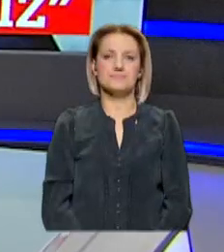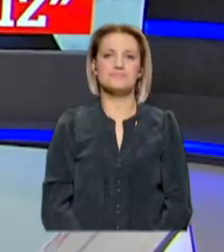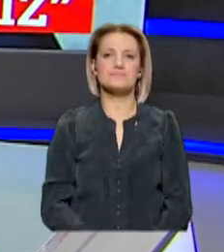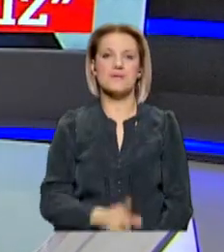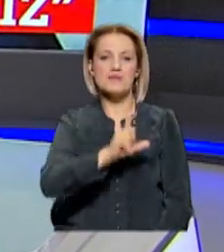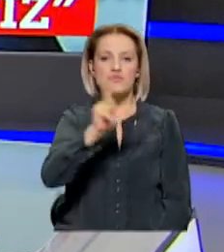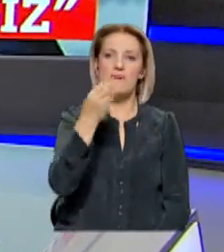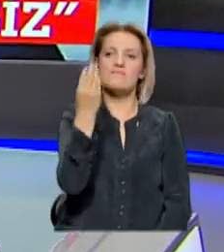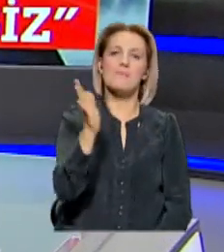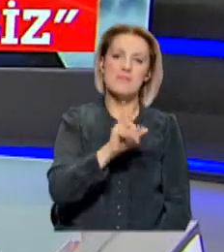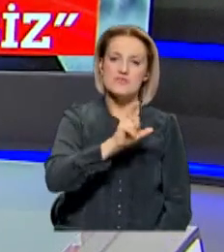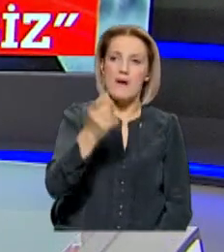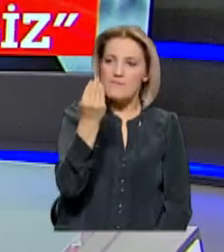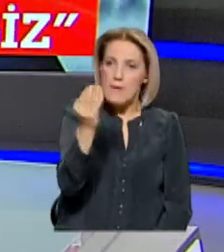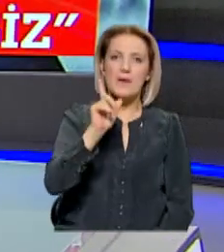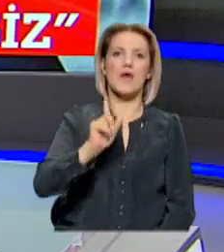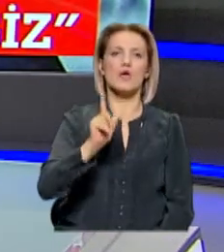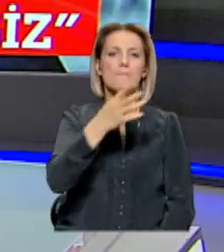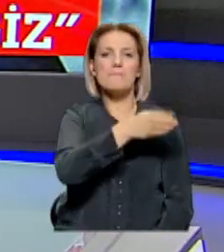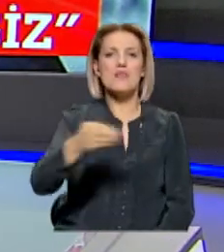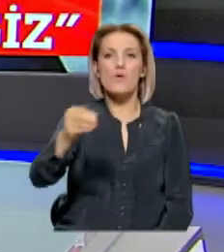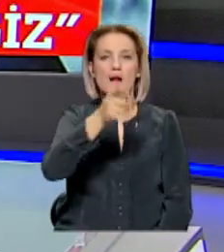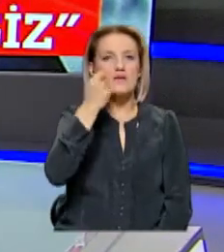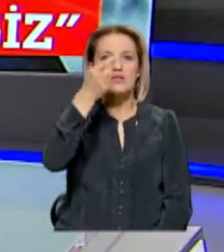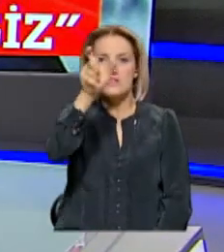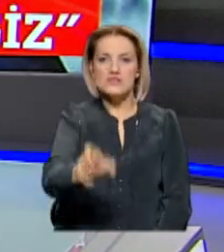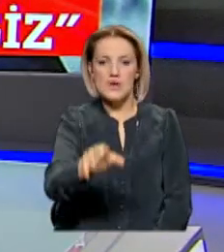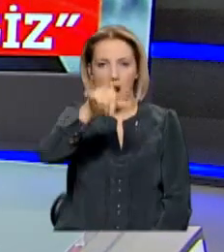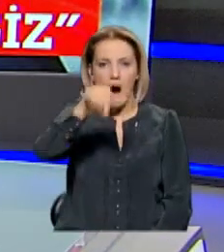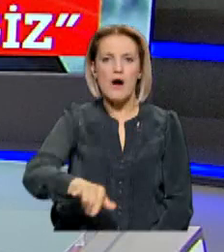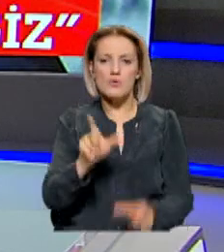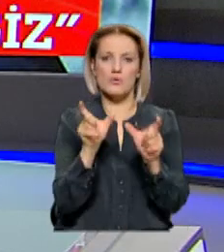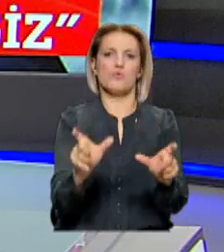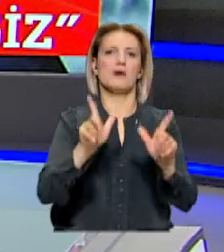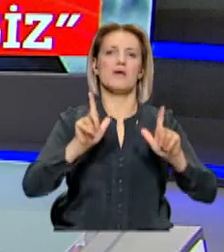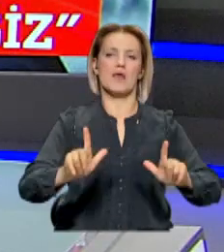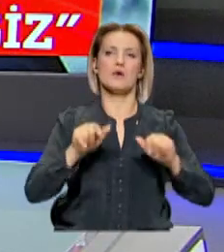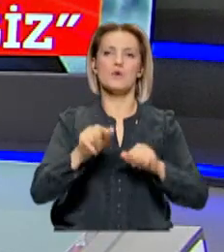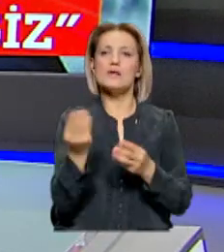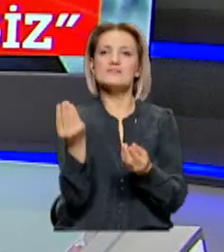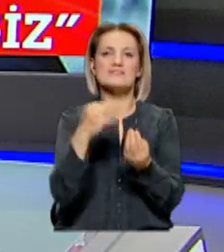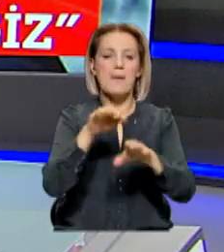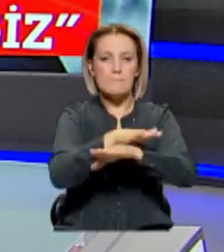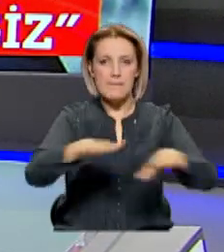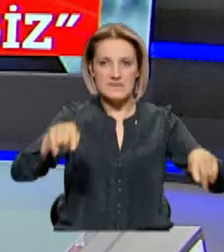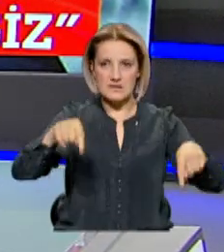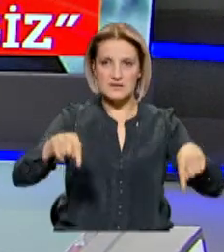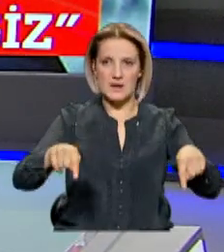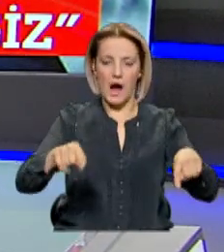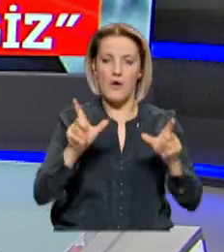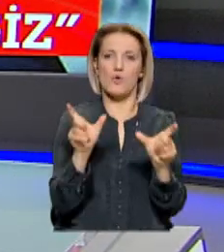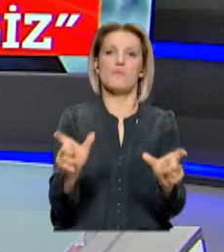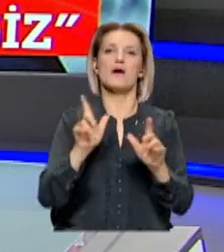bu yanıt vermedi vermesi gerekiyordu milyonlarca işçinin hakkını korunması gerekiyor Gerçi işte zam masasında da